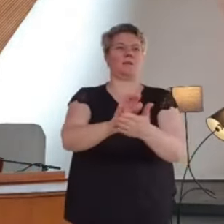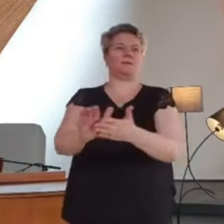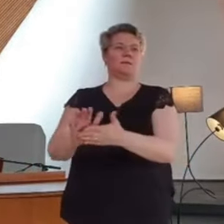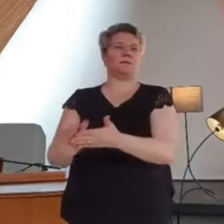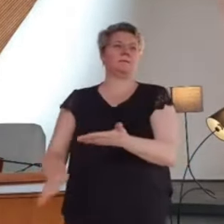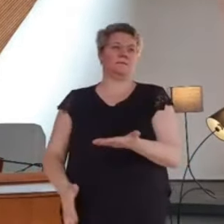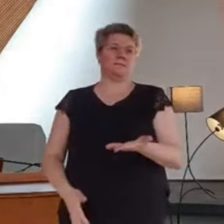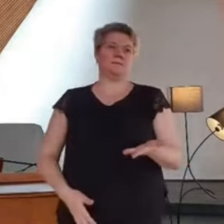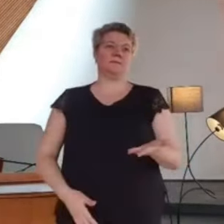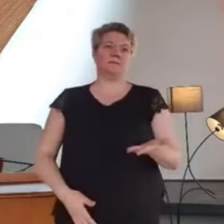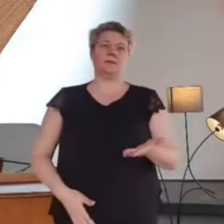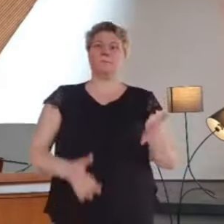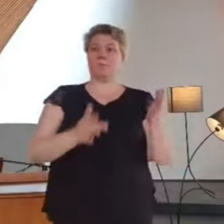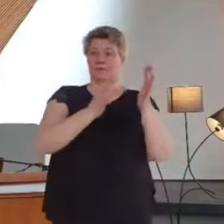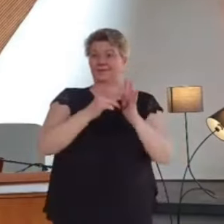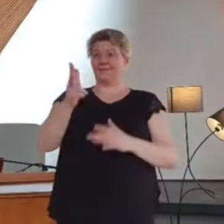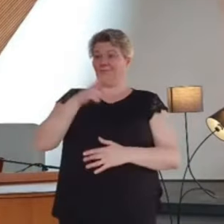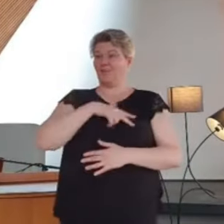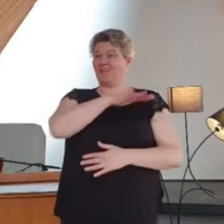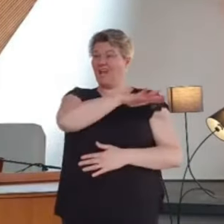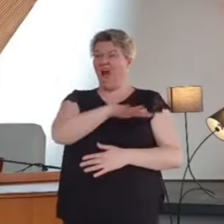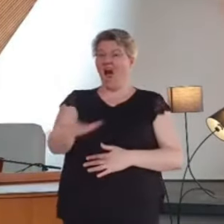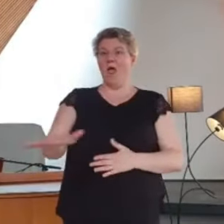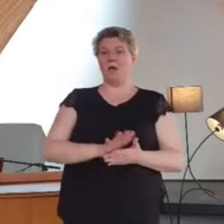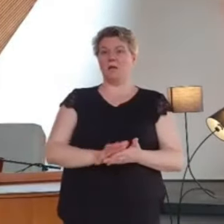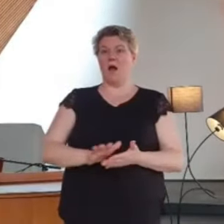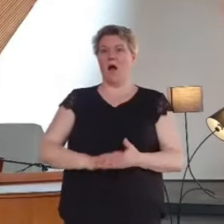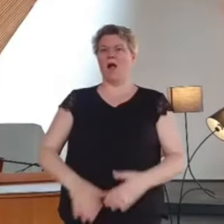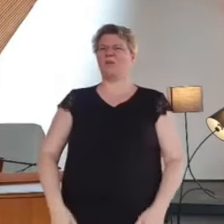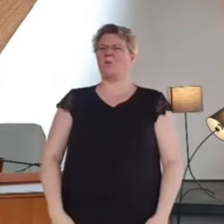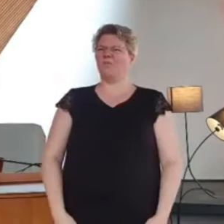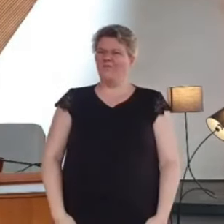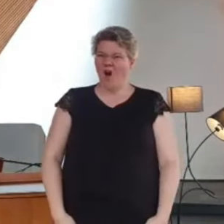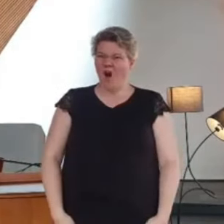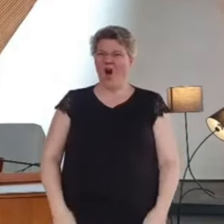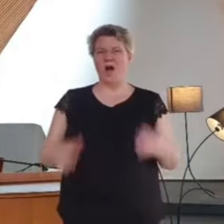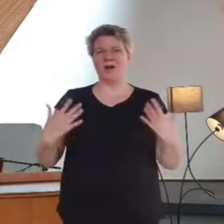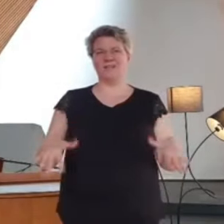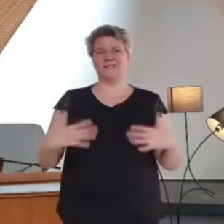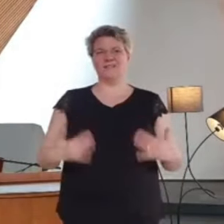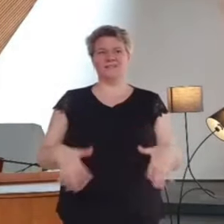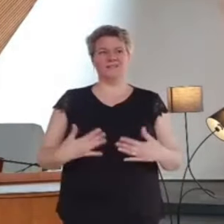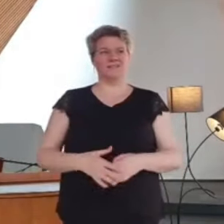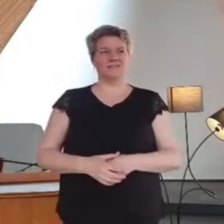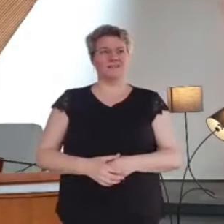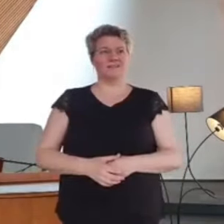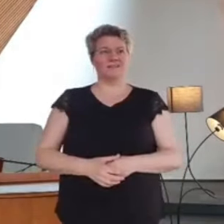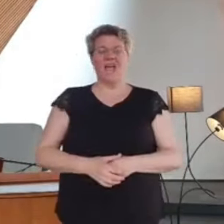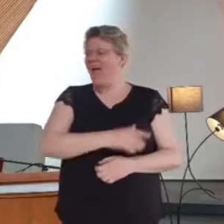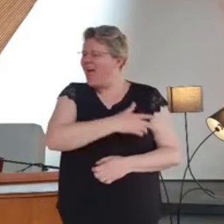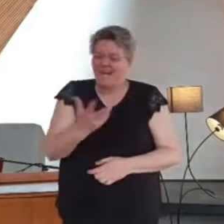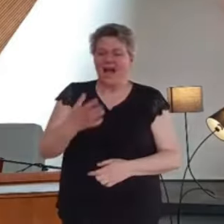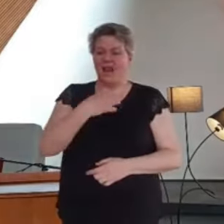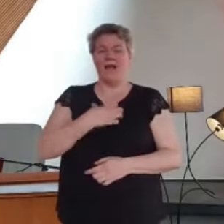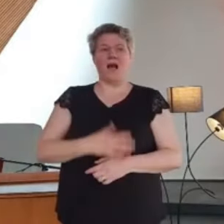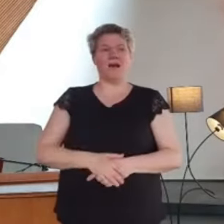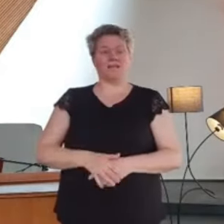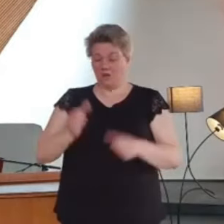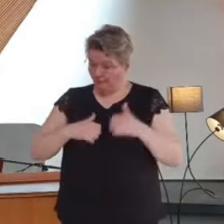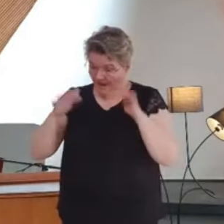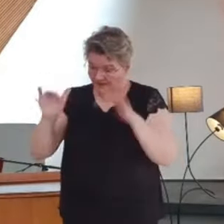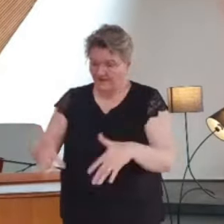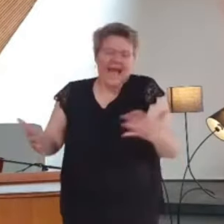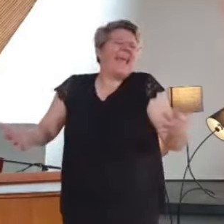Jesus heilte sie alle. Das ist erstmal krass, finde ich, wenn man das so liest. Jedes Leiden, jede Krankheit, wer irgendwie Schmerzen